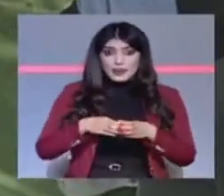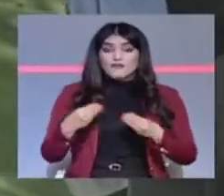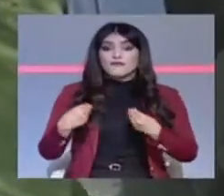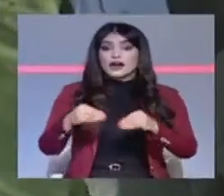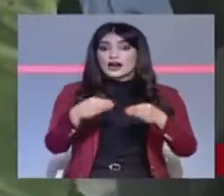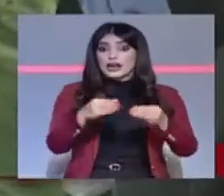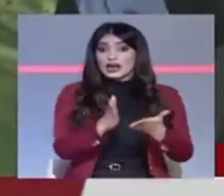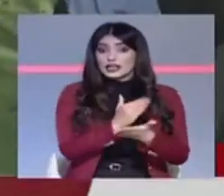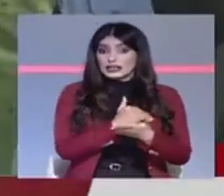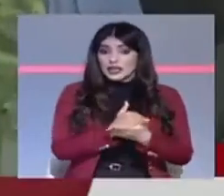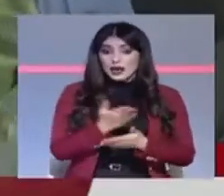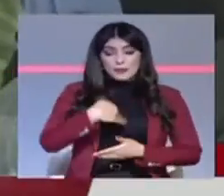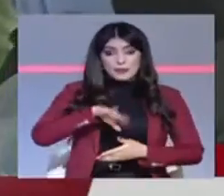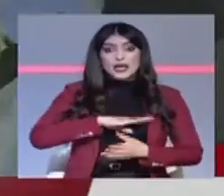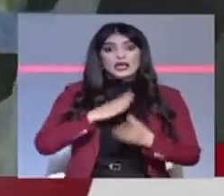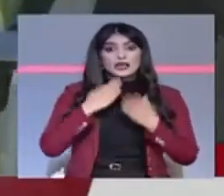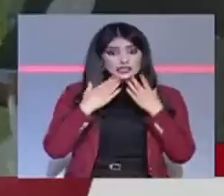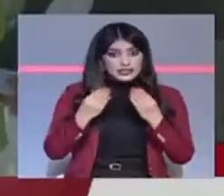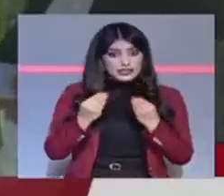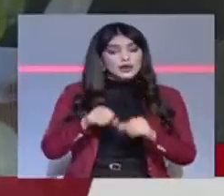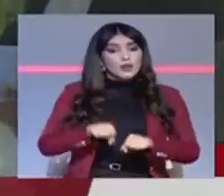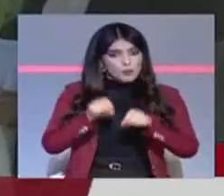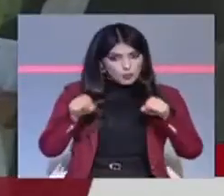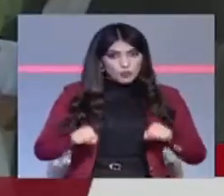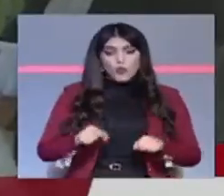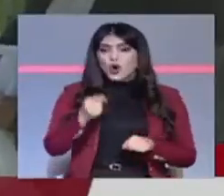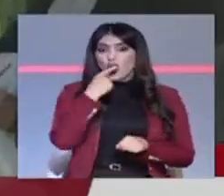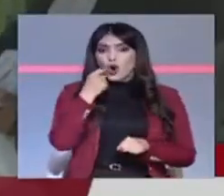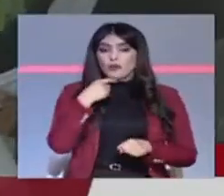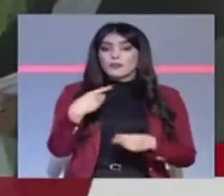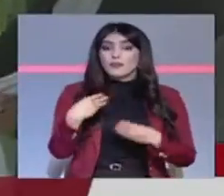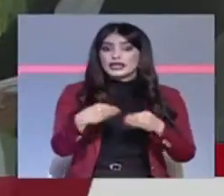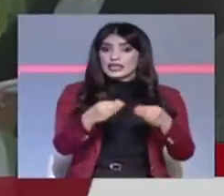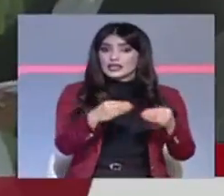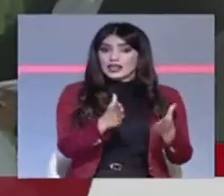يعني مثلا انا مشكوره اعطتنا ك نفس ال الكميات